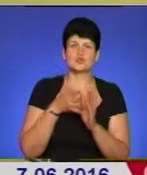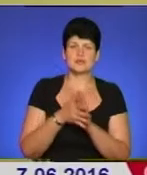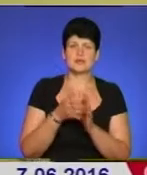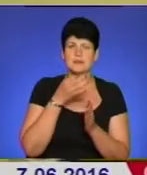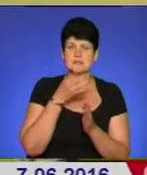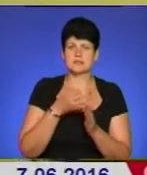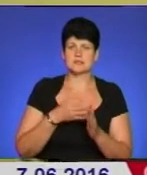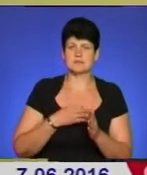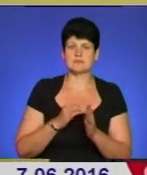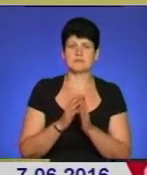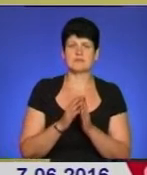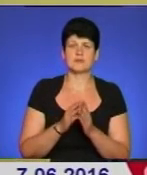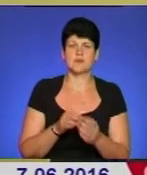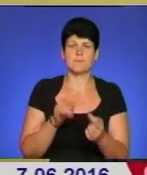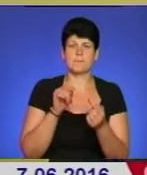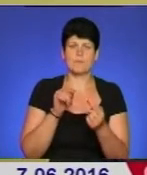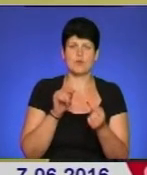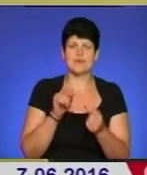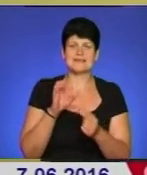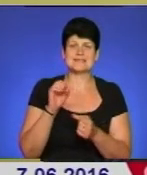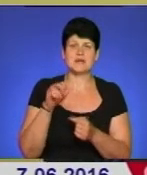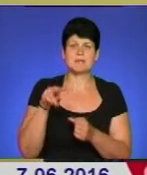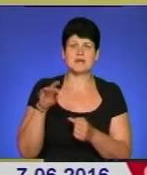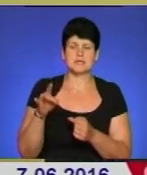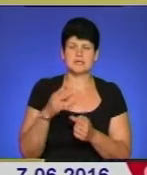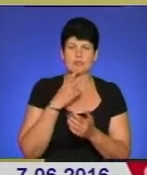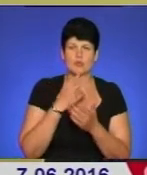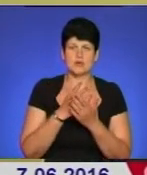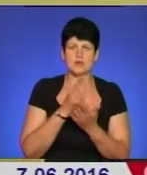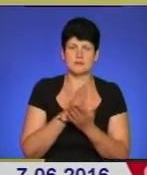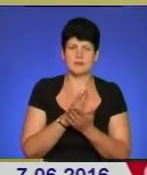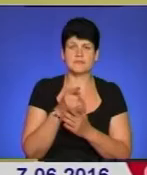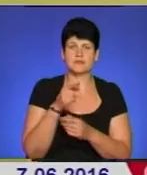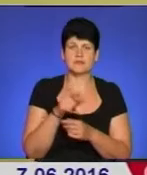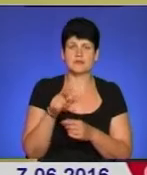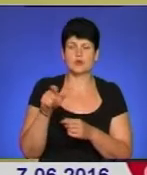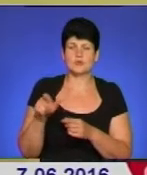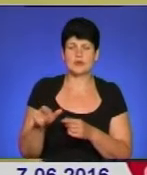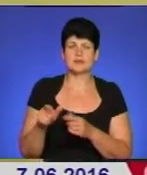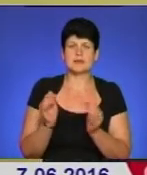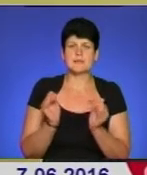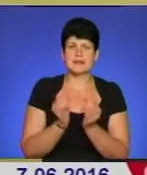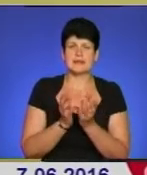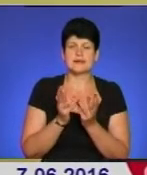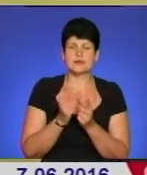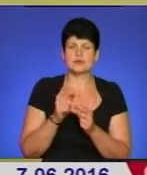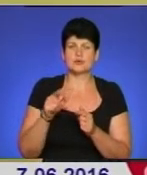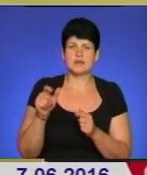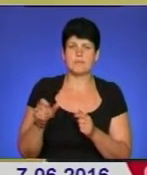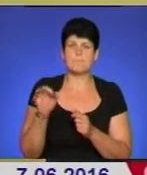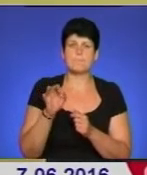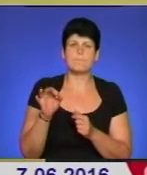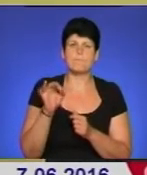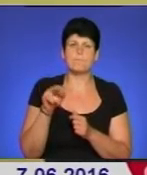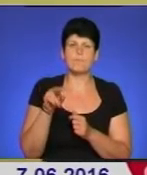що він просепаратистські погляди має. Але ця громада, ота маленька кількість тих людей проукраїнських, які хочуть з